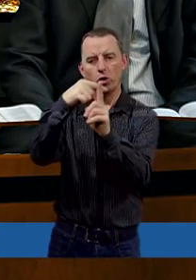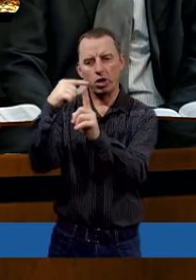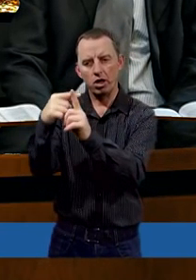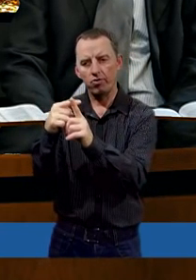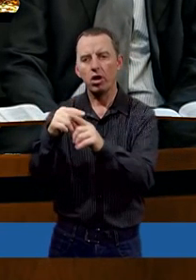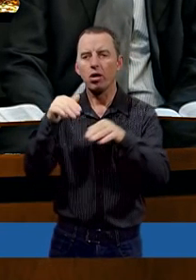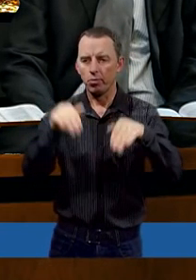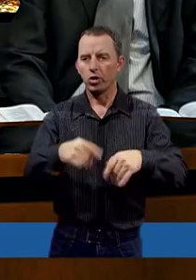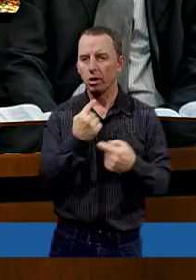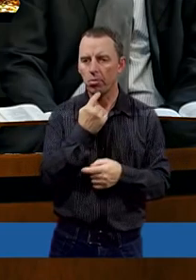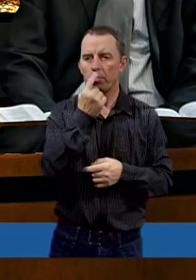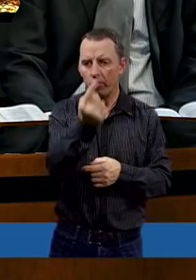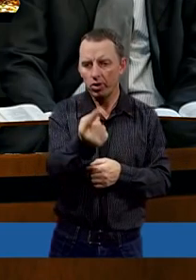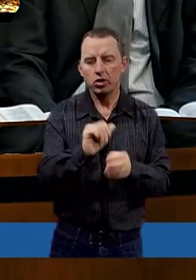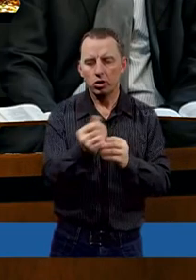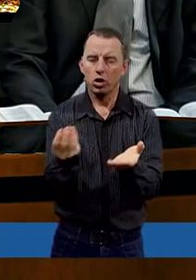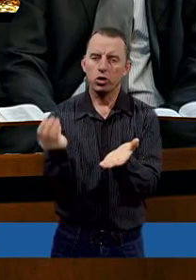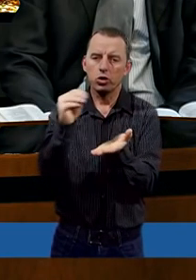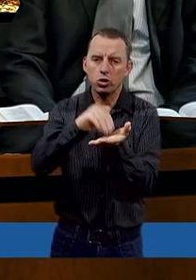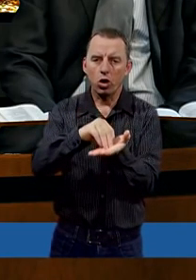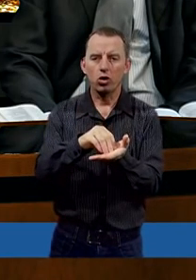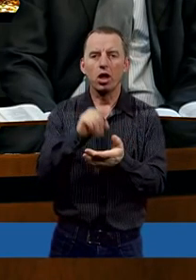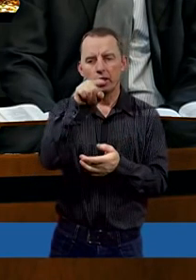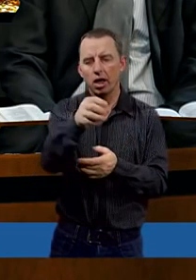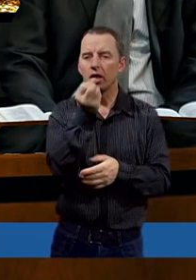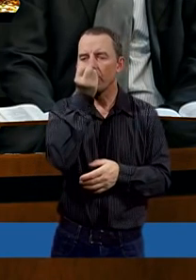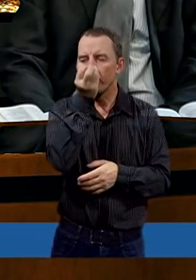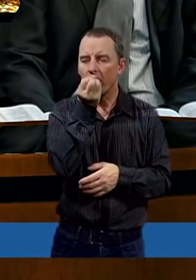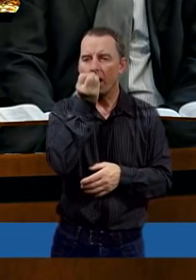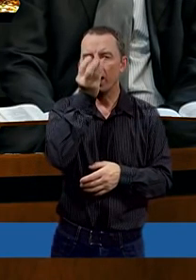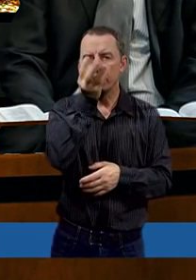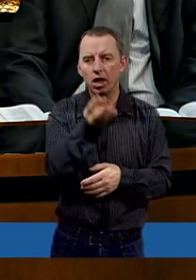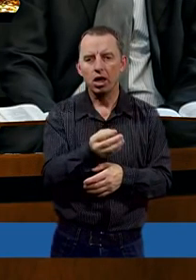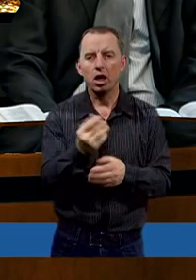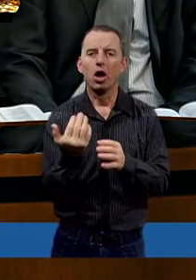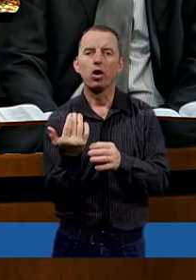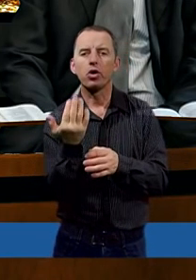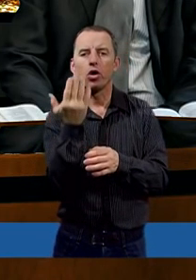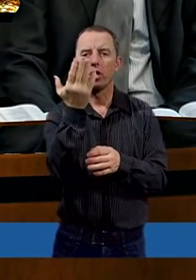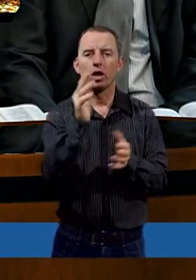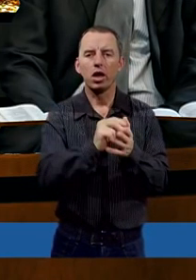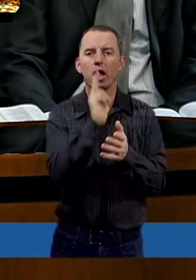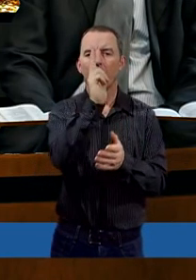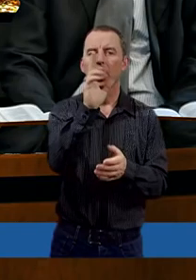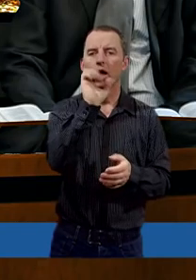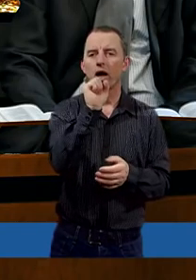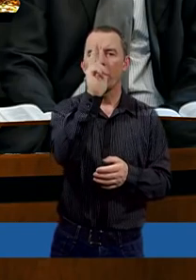powiedzieli. A jeśli bym dodał jeszcze, że ten kwiatek rośnie na kaktusie,